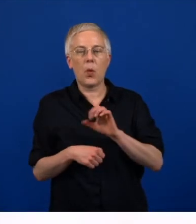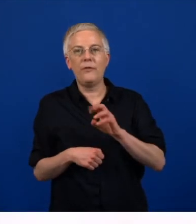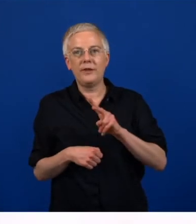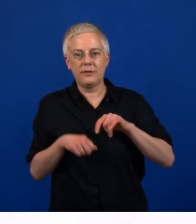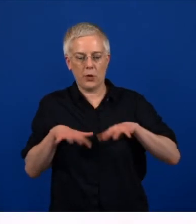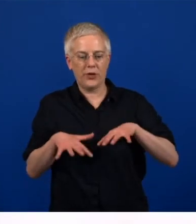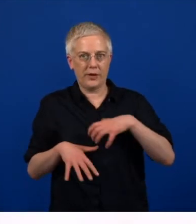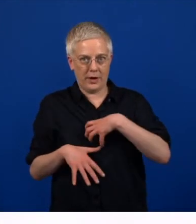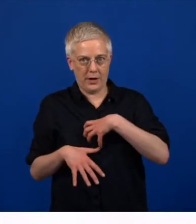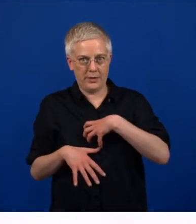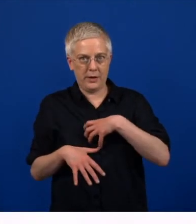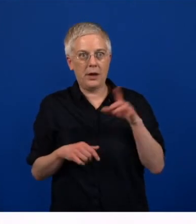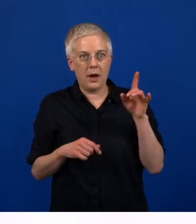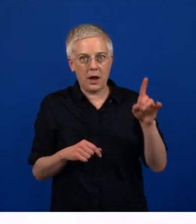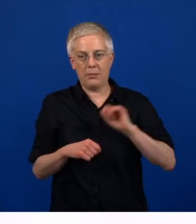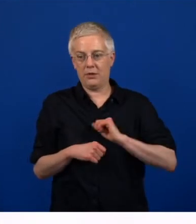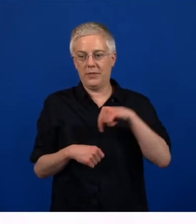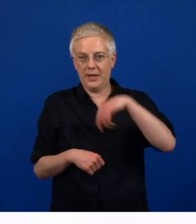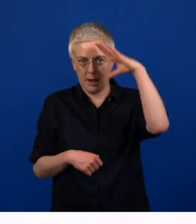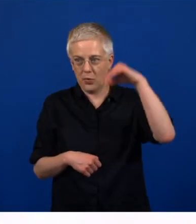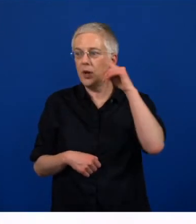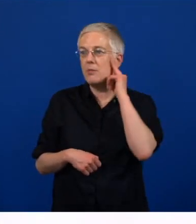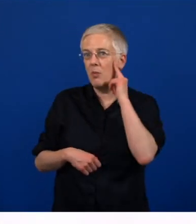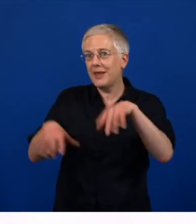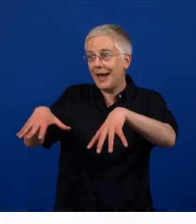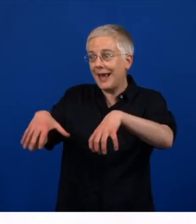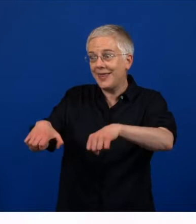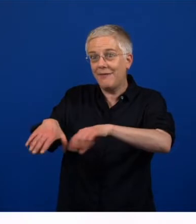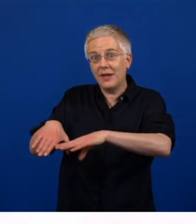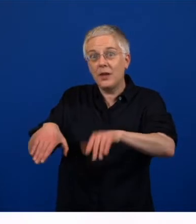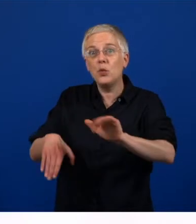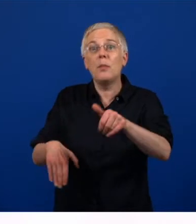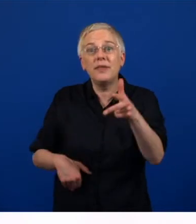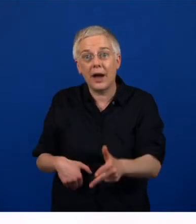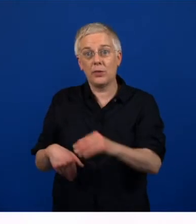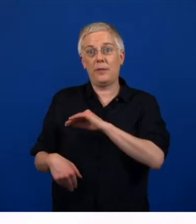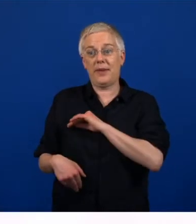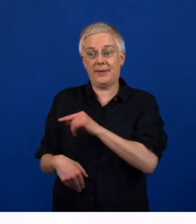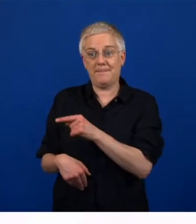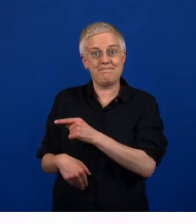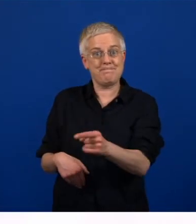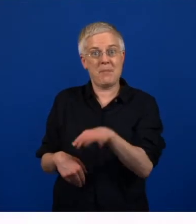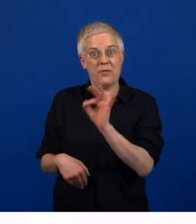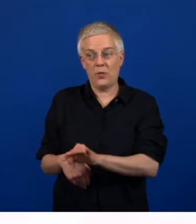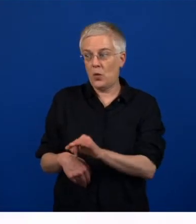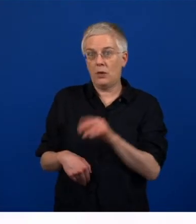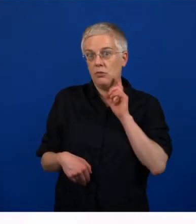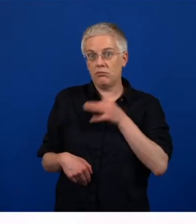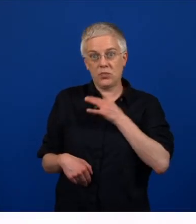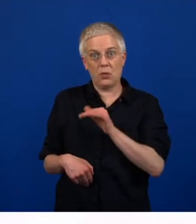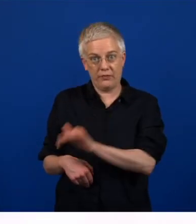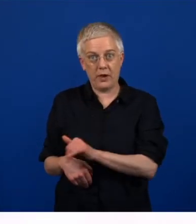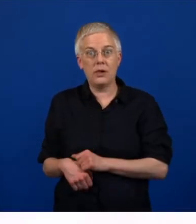Betten freihalten für die Behandlung und 340 freie Beatmungsbetten haben in